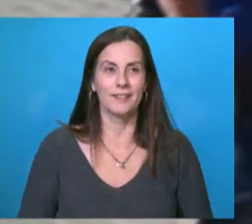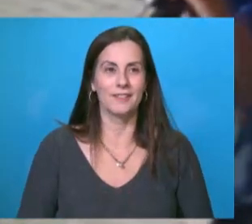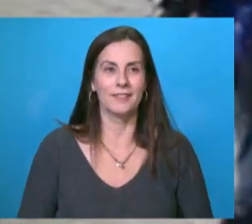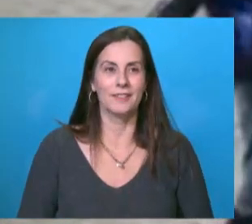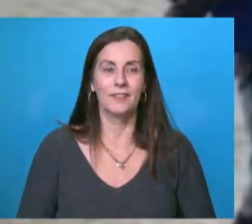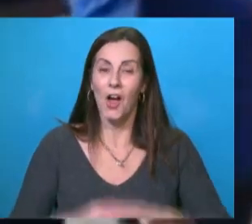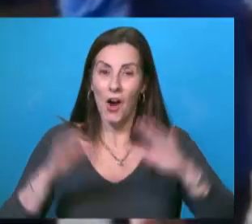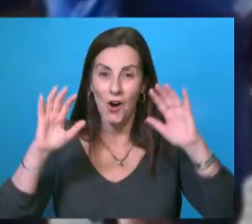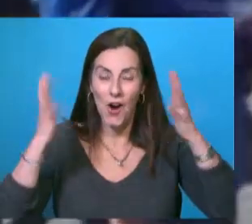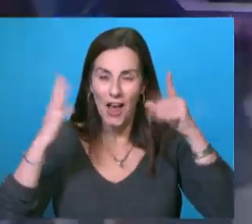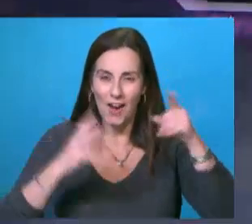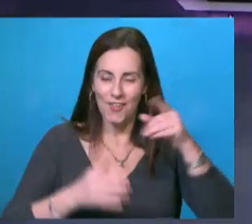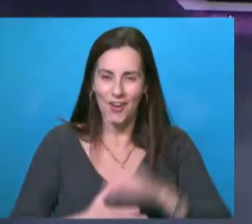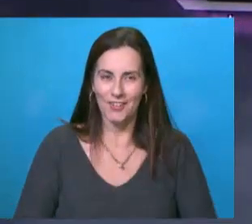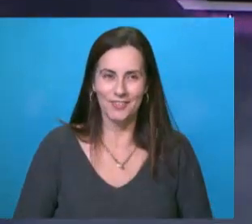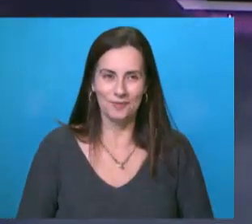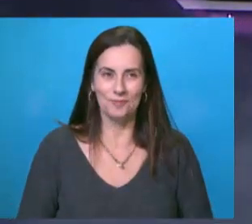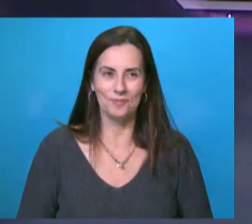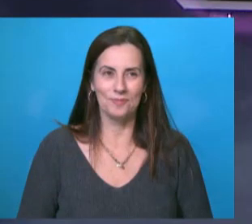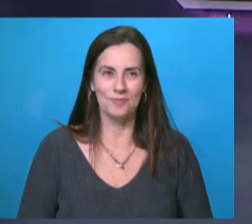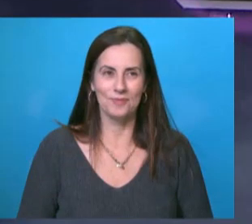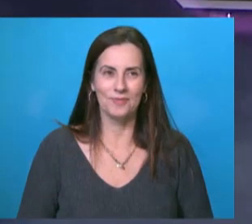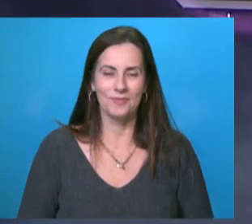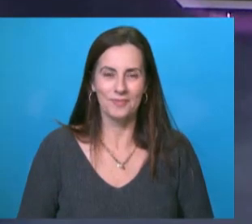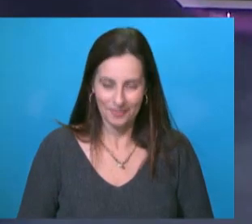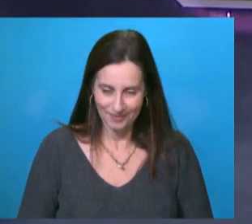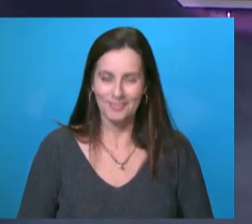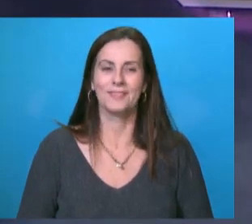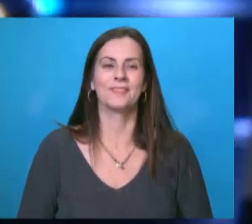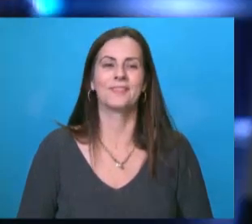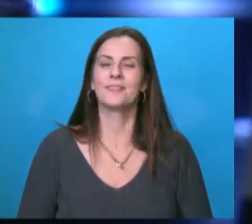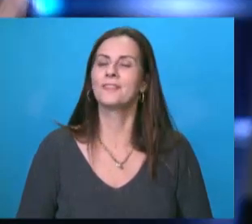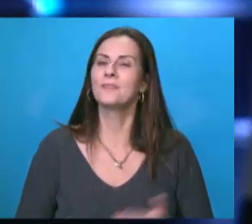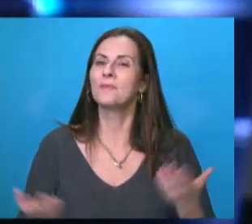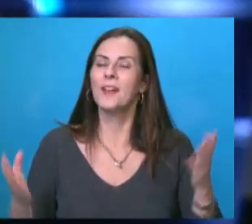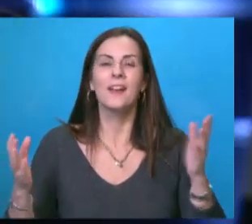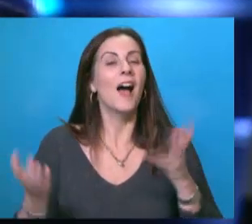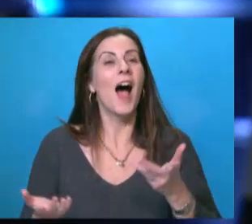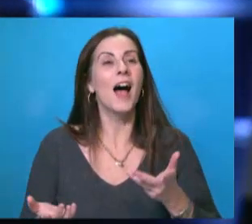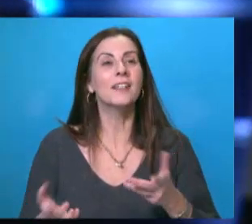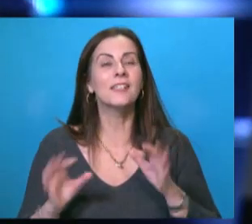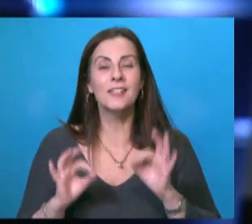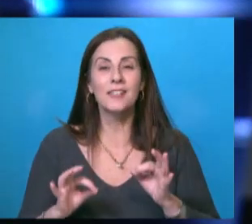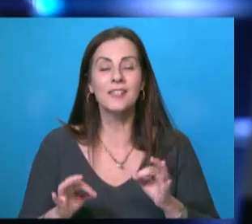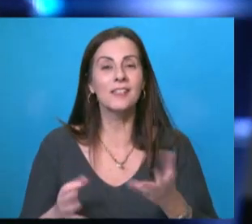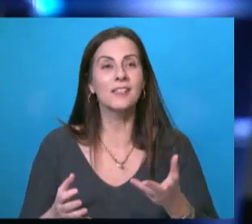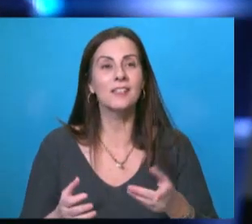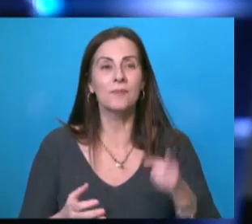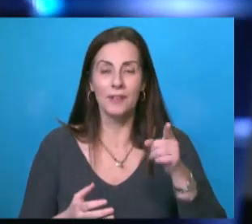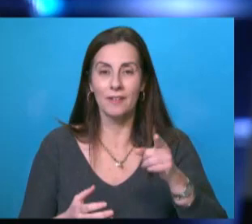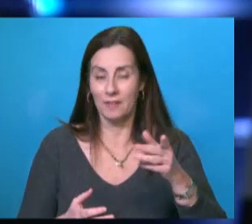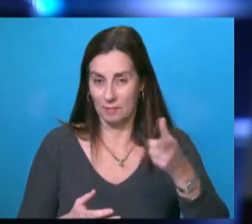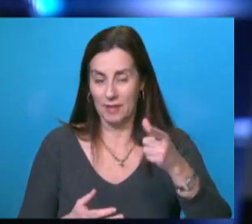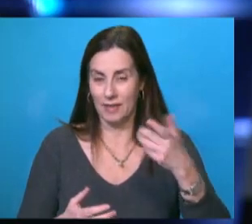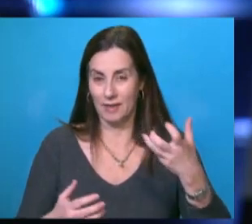כל הכבוד. לילה טוב, עמית וולפמן, מנהלת משאבי קהילה ונגישות במחלקת השיקום בעיריית אשדוד. מה